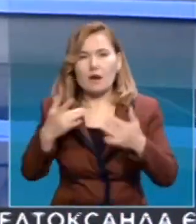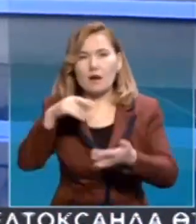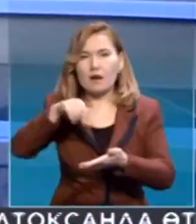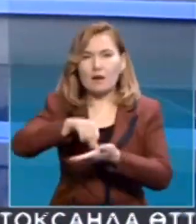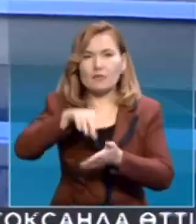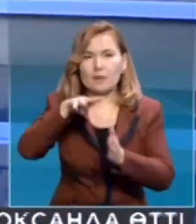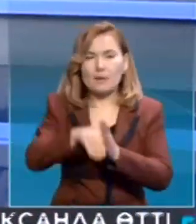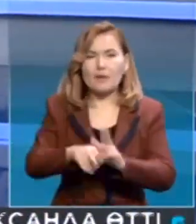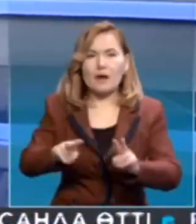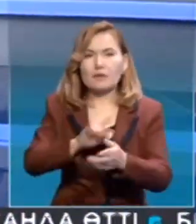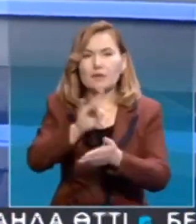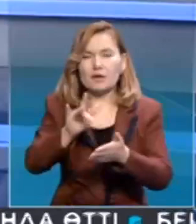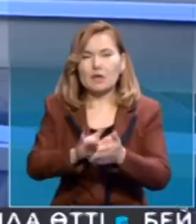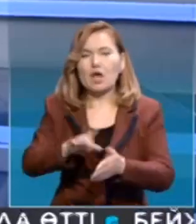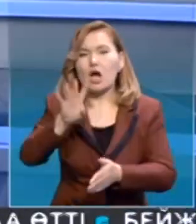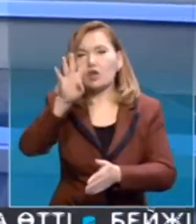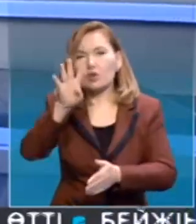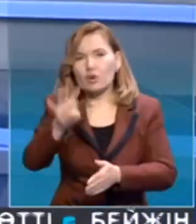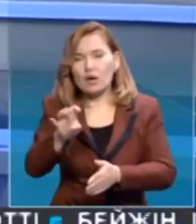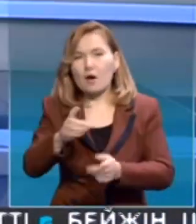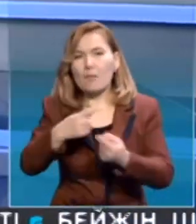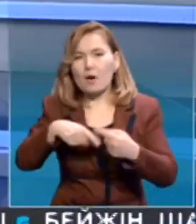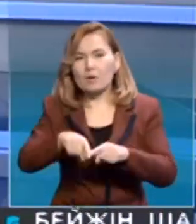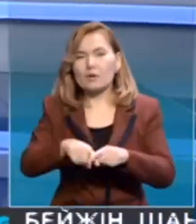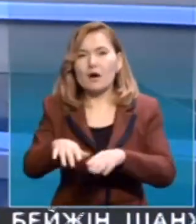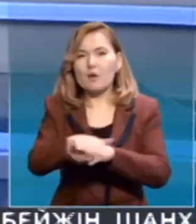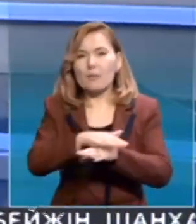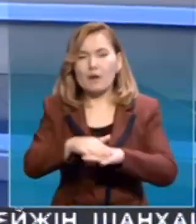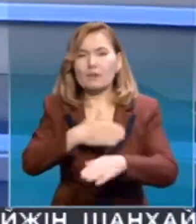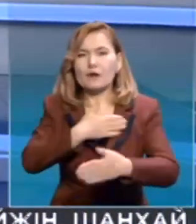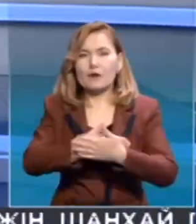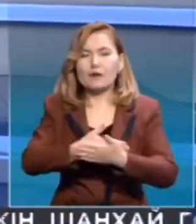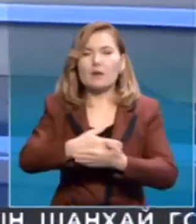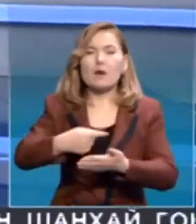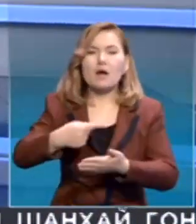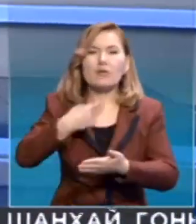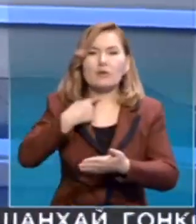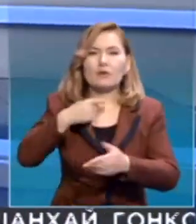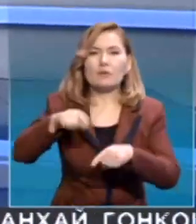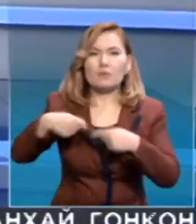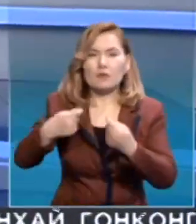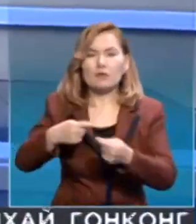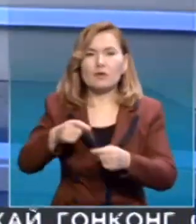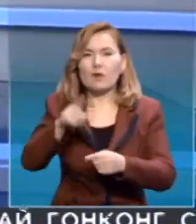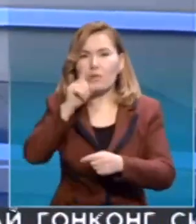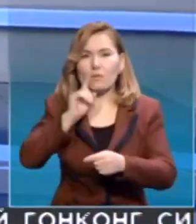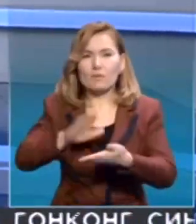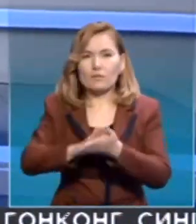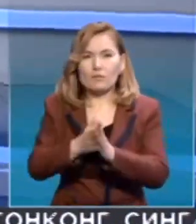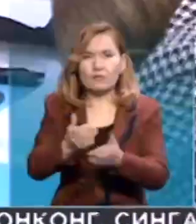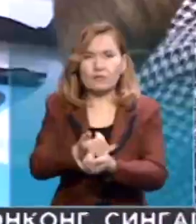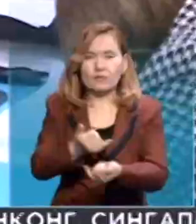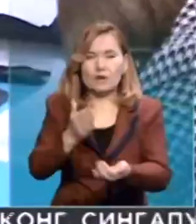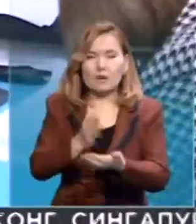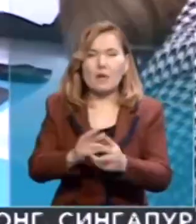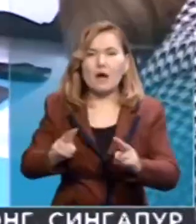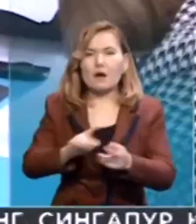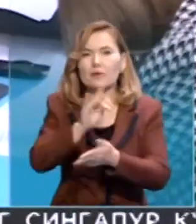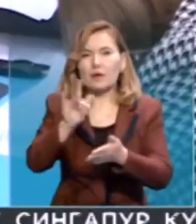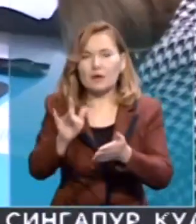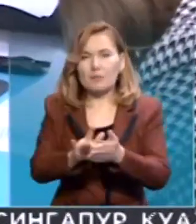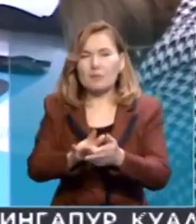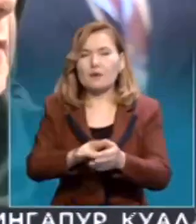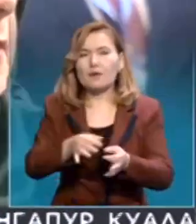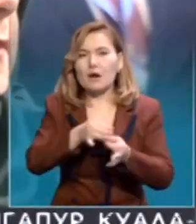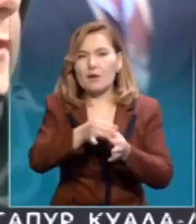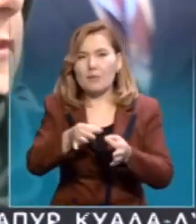тұлғалар да бар. Астанадағы 400-ден астам учаскеде тұрғындардың дауыс беруіне жағдай жасалған. Астанада мәжіліс және